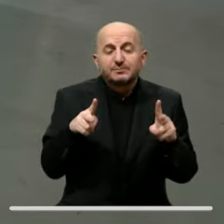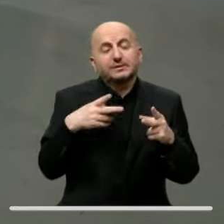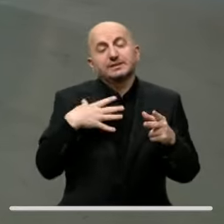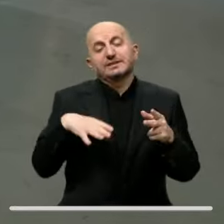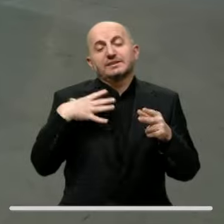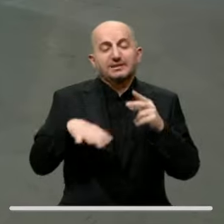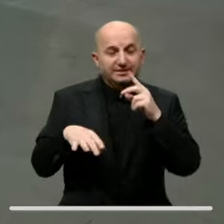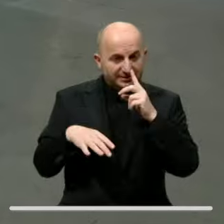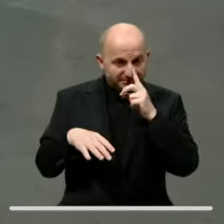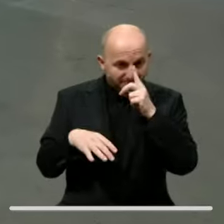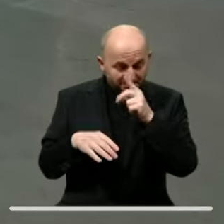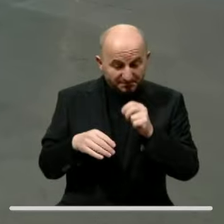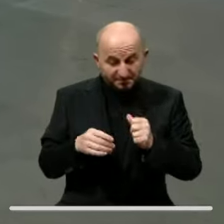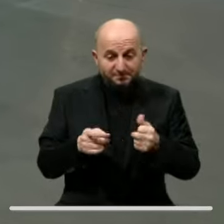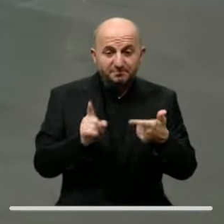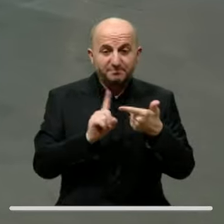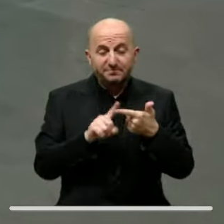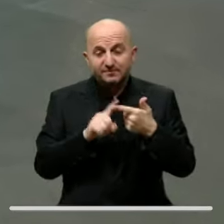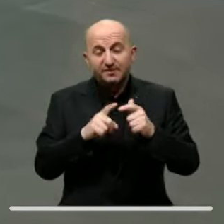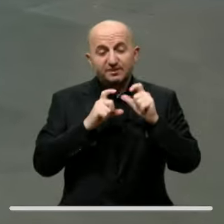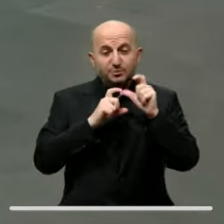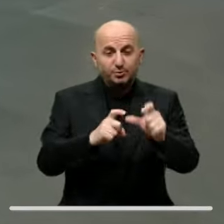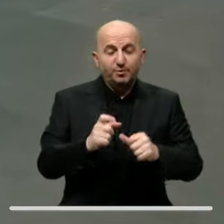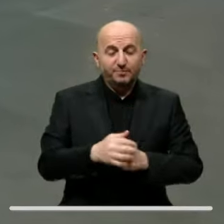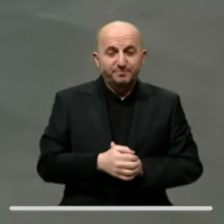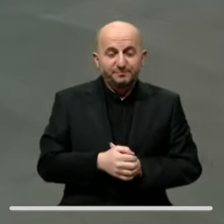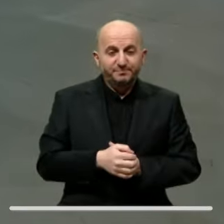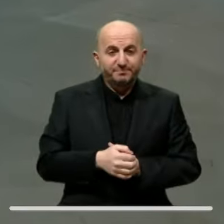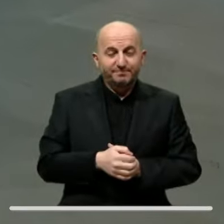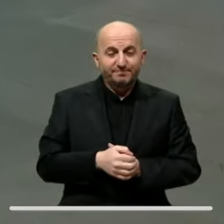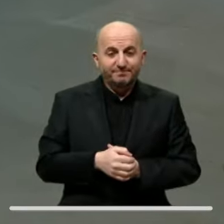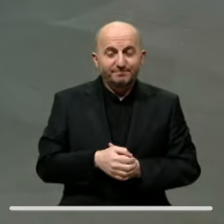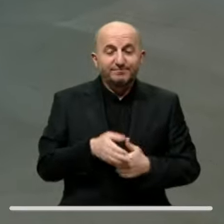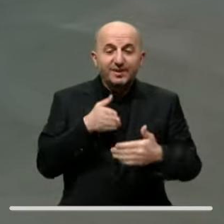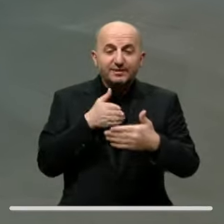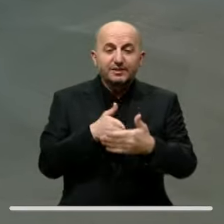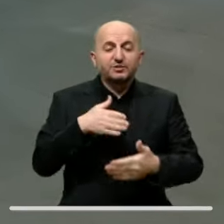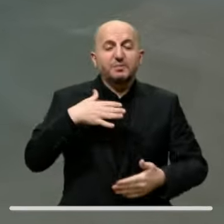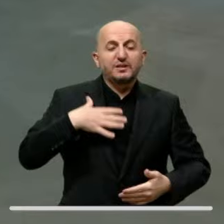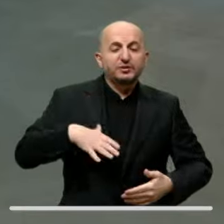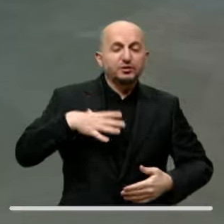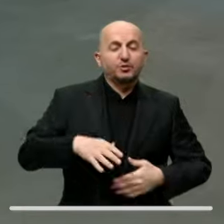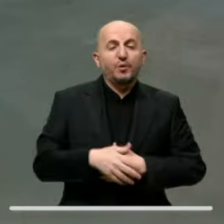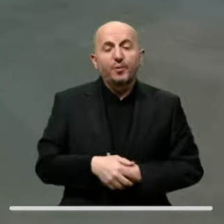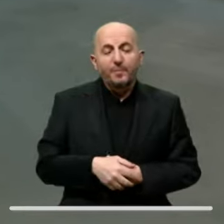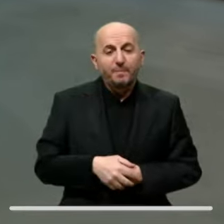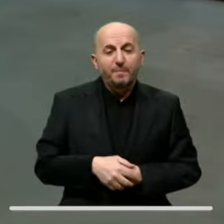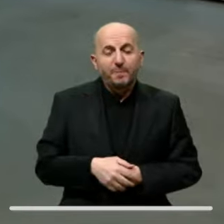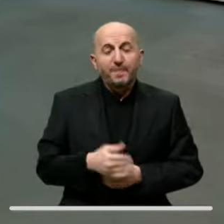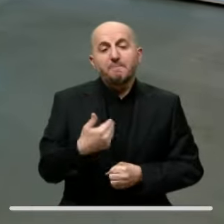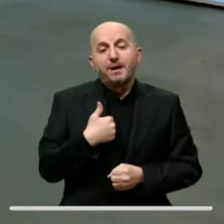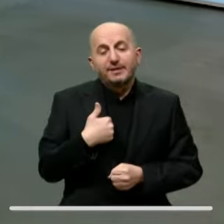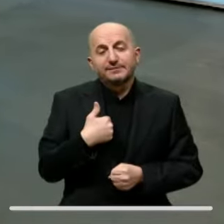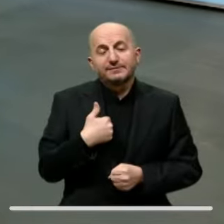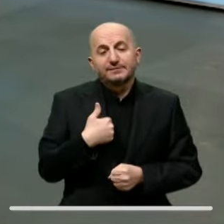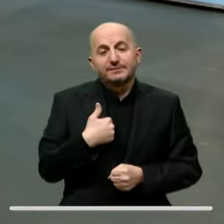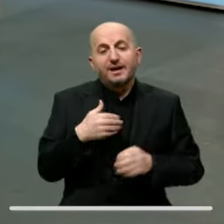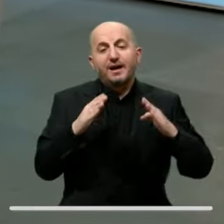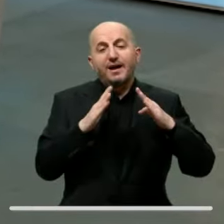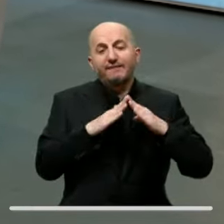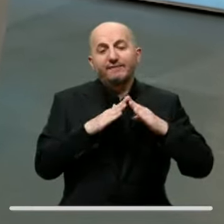Peki. İkinci soru. Daha doğrusu danışmak istiyorum bu sorudan ziyade. Buyurun. Şimdi ben